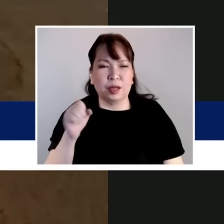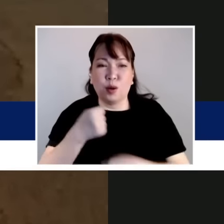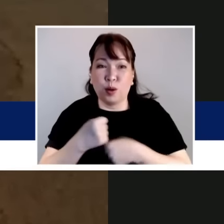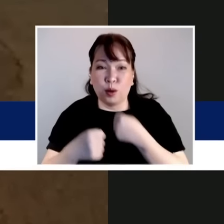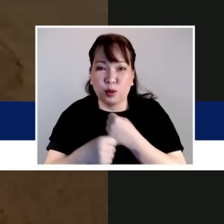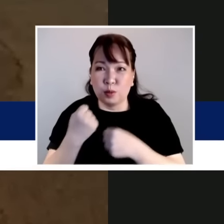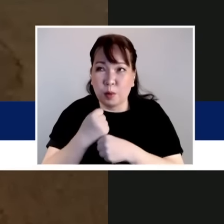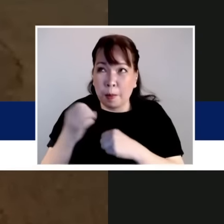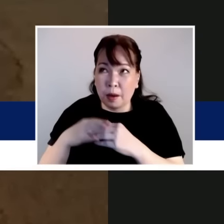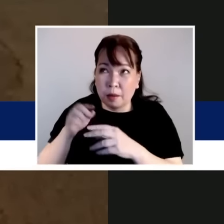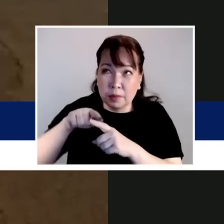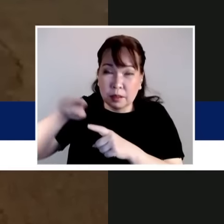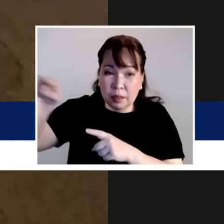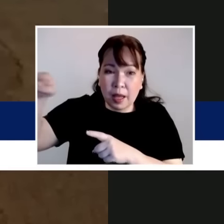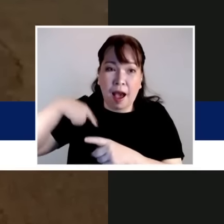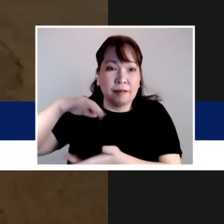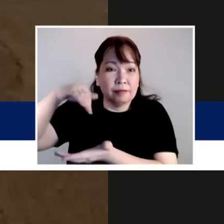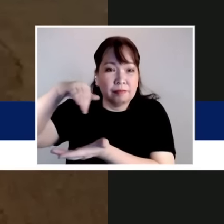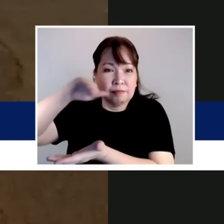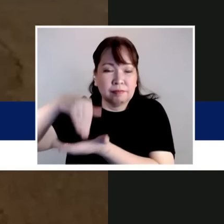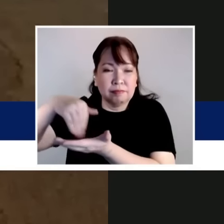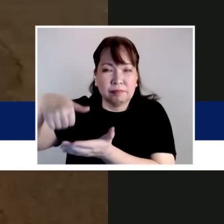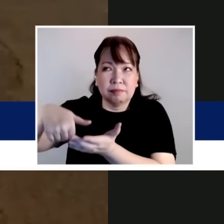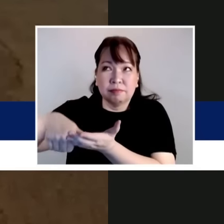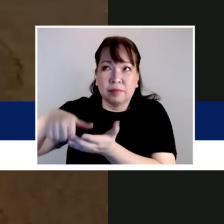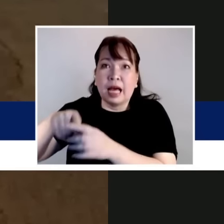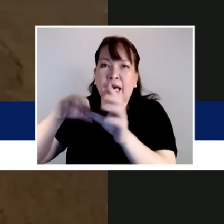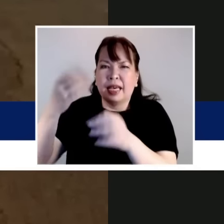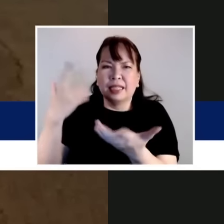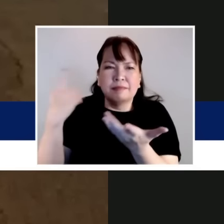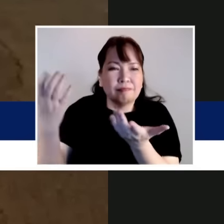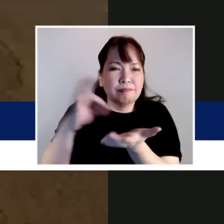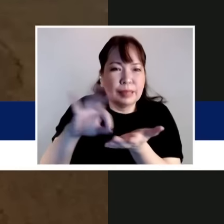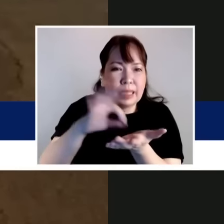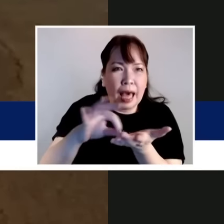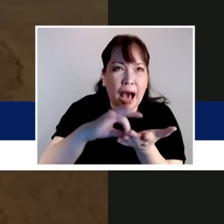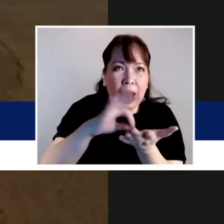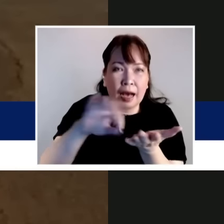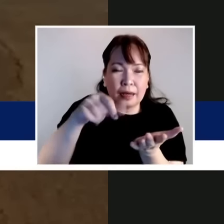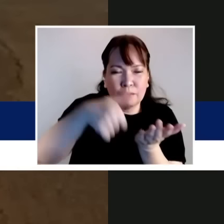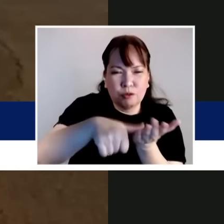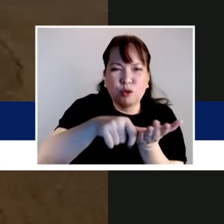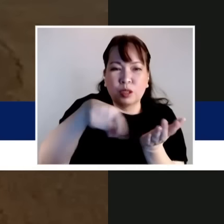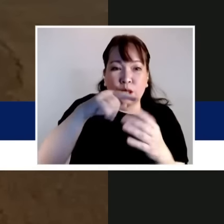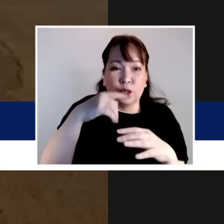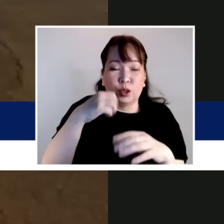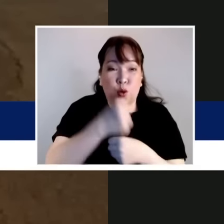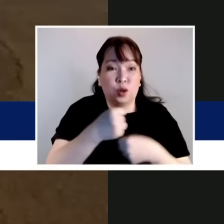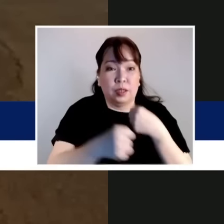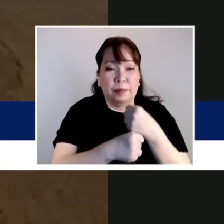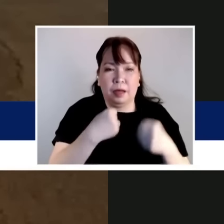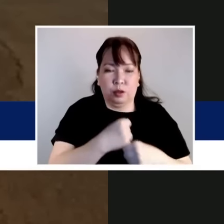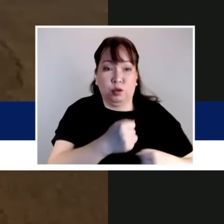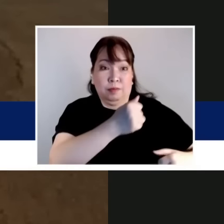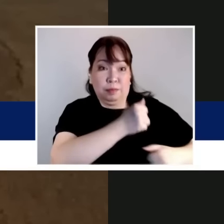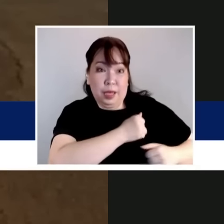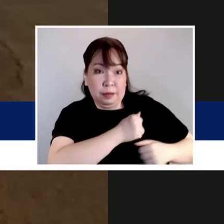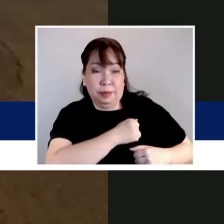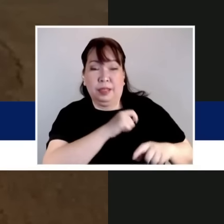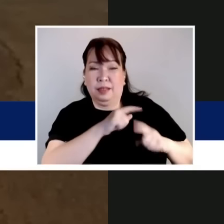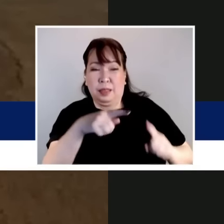City Council kung saan idadaos ang canvassing ng mga boto ng Cotabato City. Bantay sarado na ng pwesa ng PNP at militar